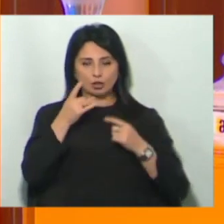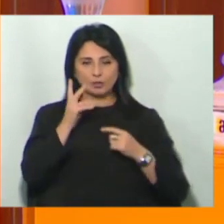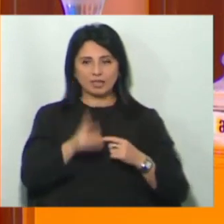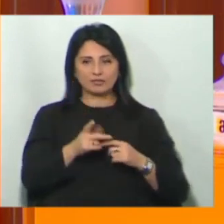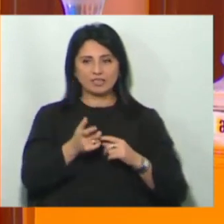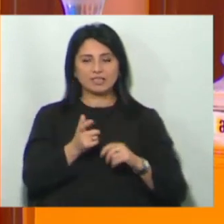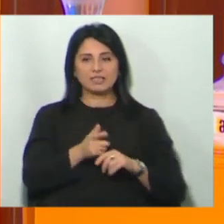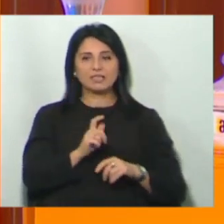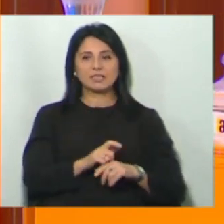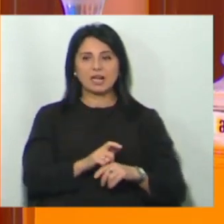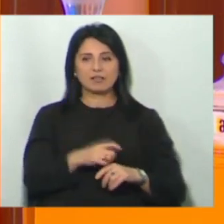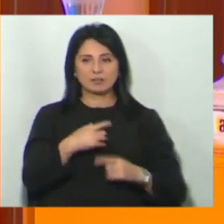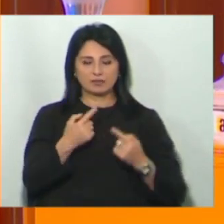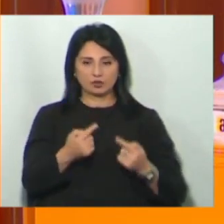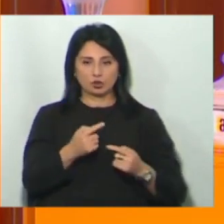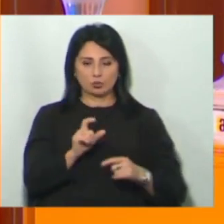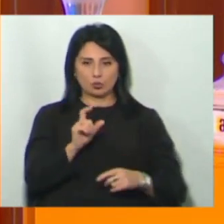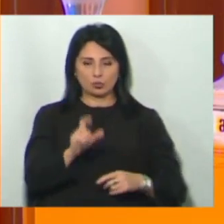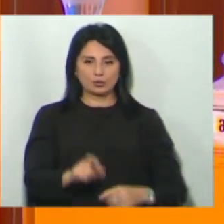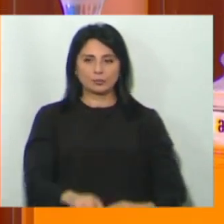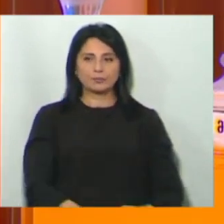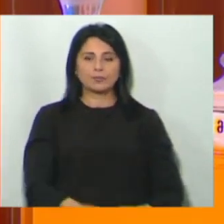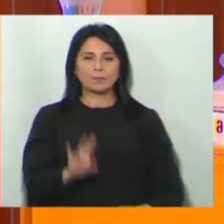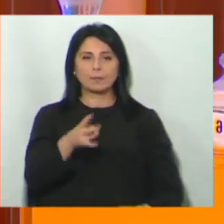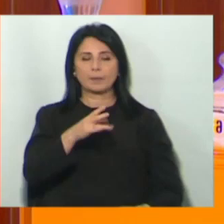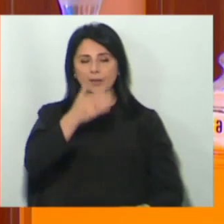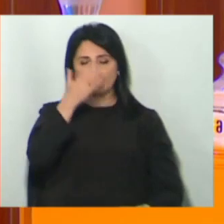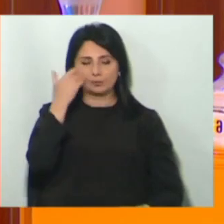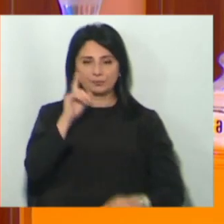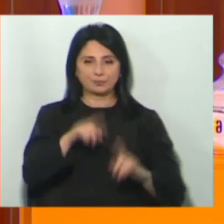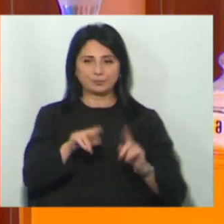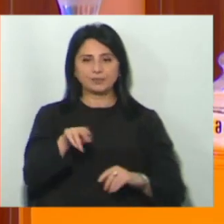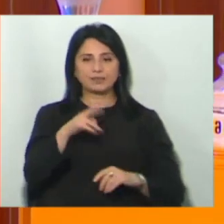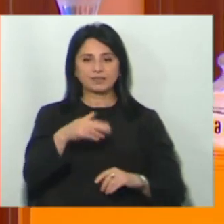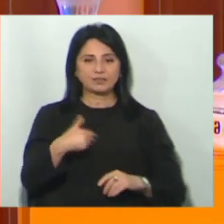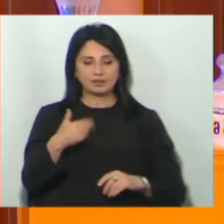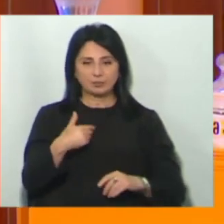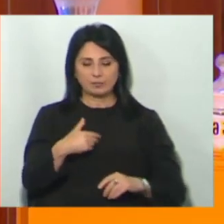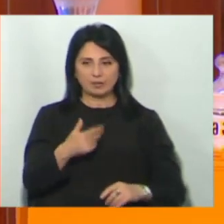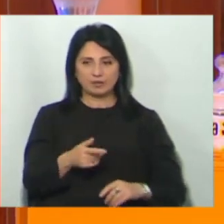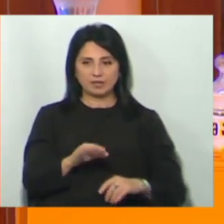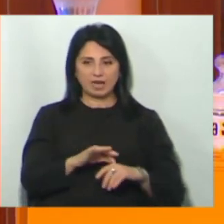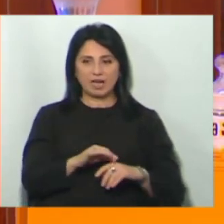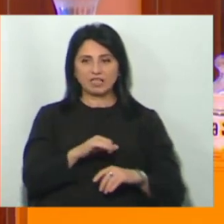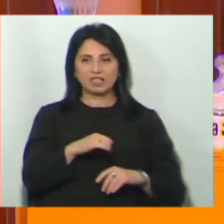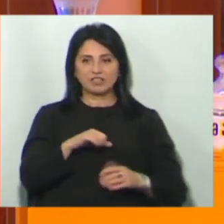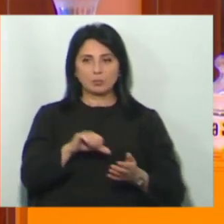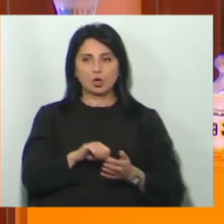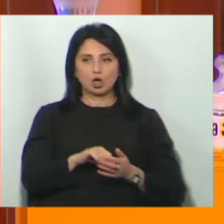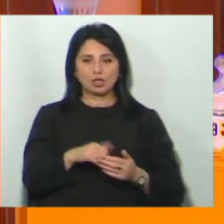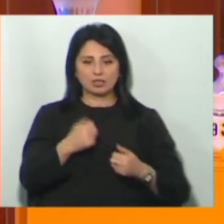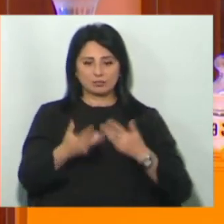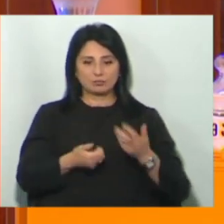რისკისათვის ძალიან მნიშვნელოვანი კომპონენტია. Არ უნდა დაგვავიწყდეს ზოგადად D ვიტამინის როლი და კანი თვითონ მონაწილეობს